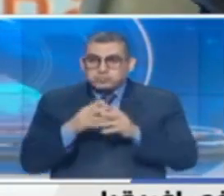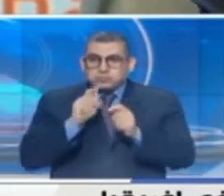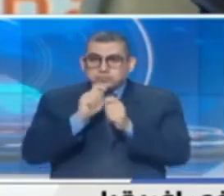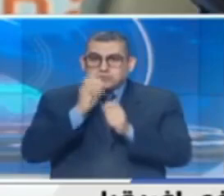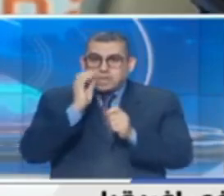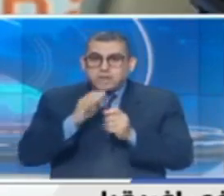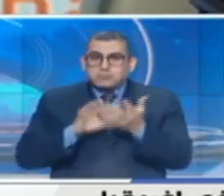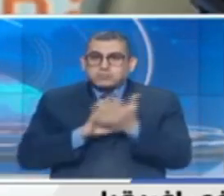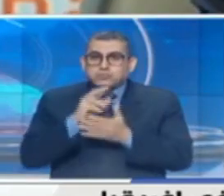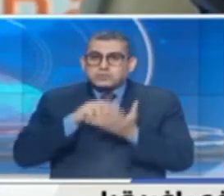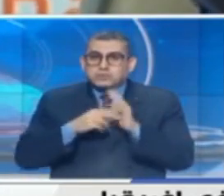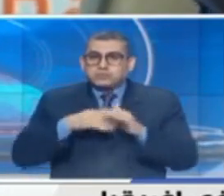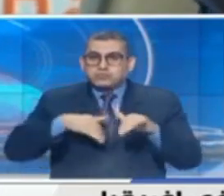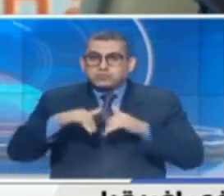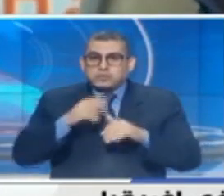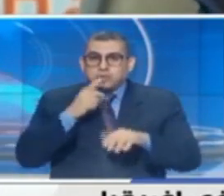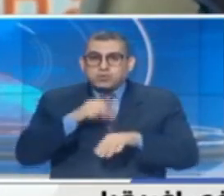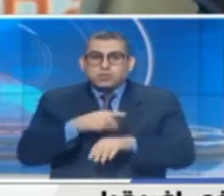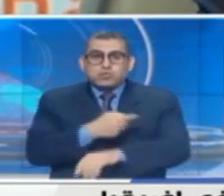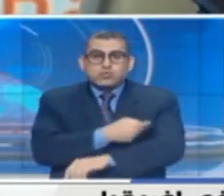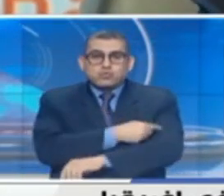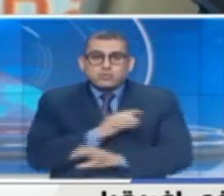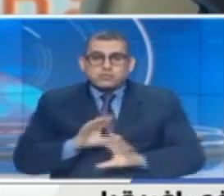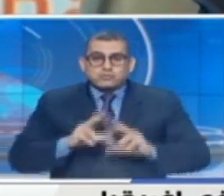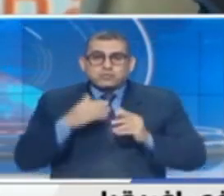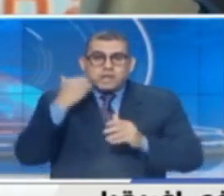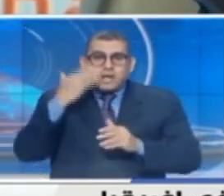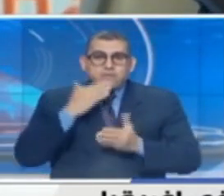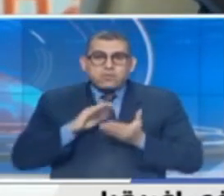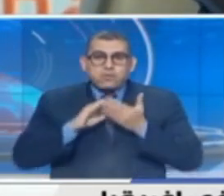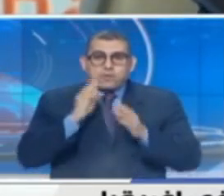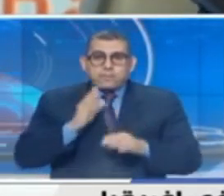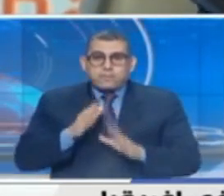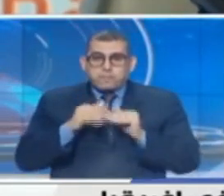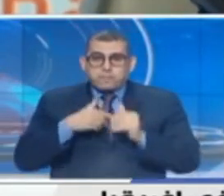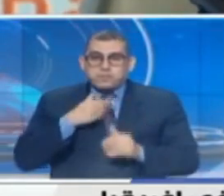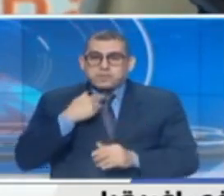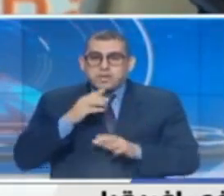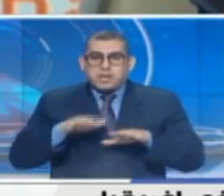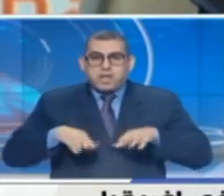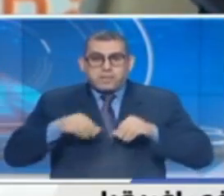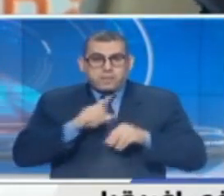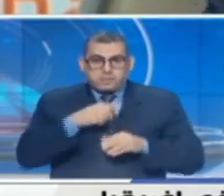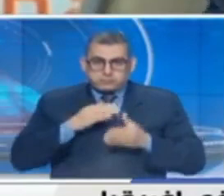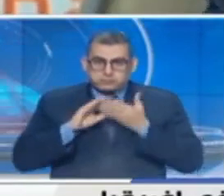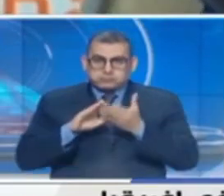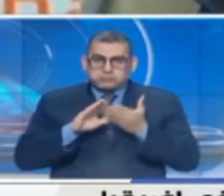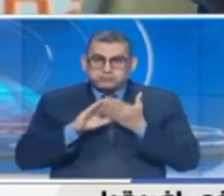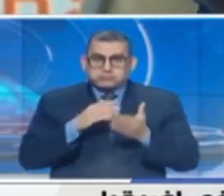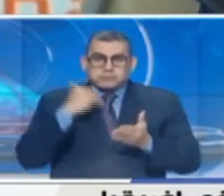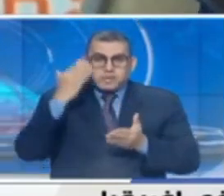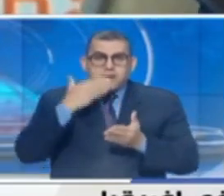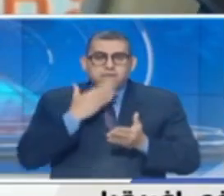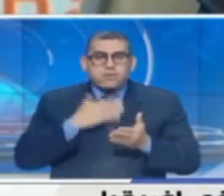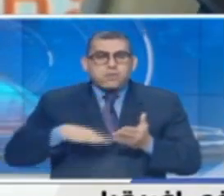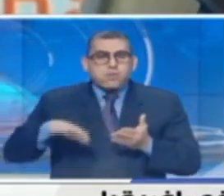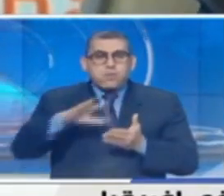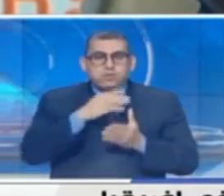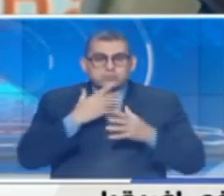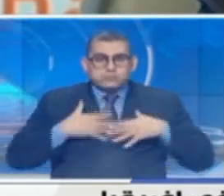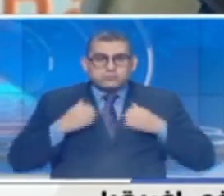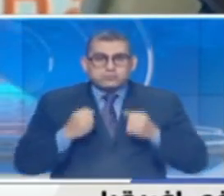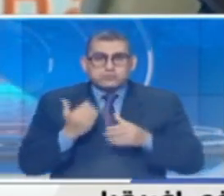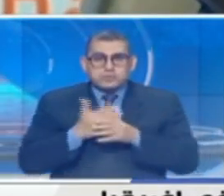أوجه القصور في البنية التحتية الطبية للقارة، مشيرا إلى أن مصر لن تألو جهدا لمعاونة دول القارة في التعافي